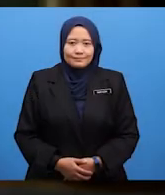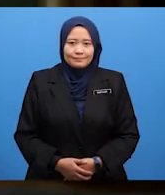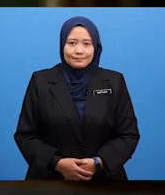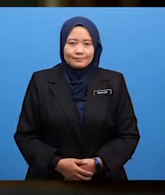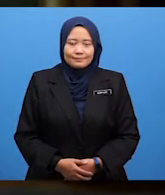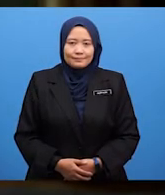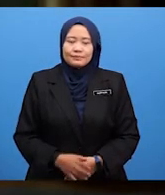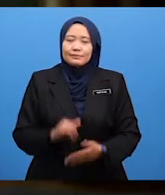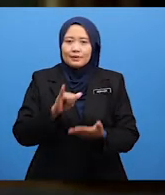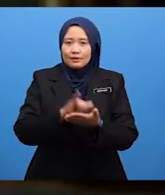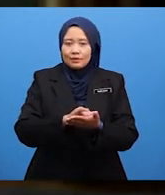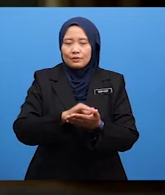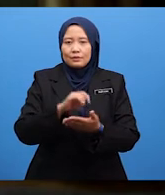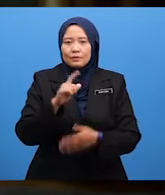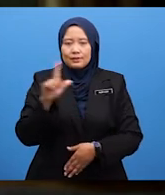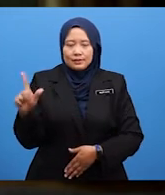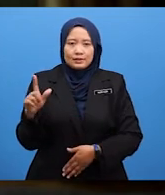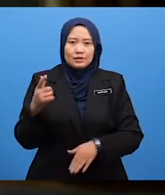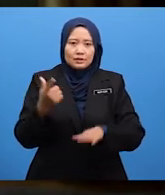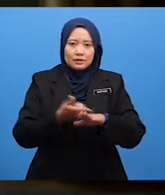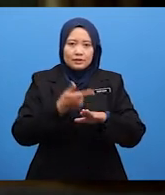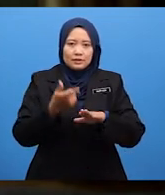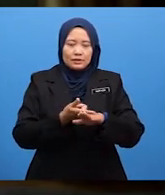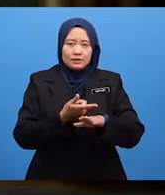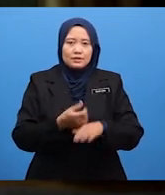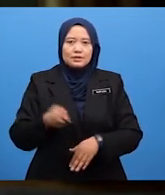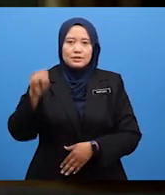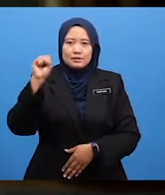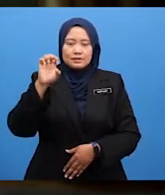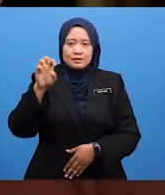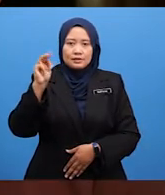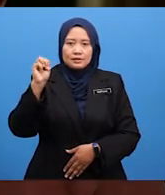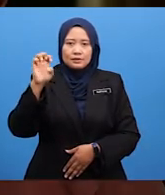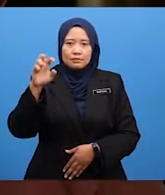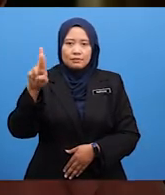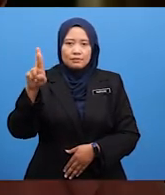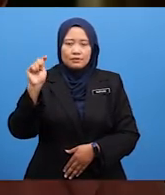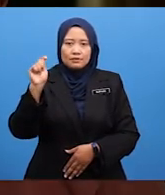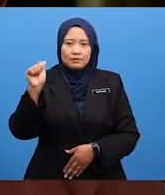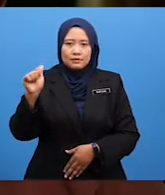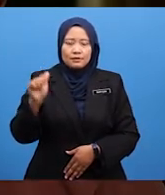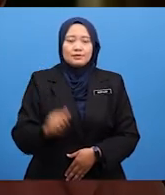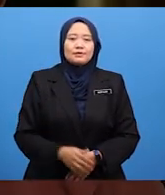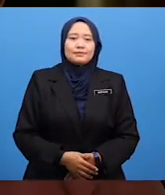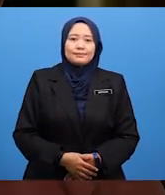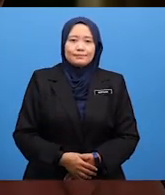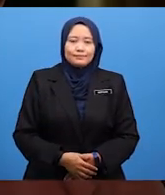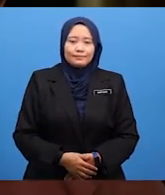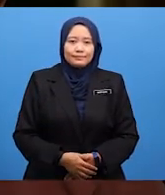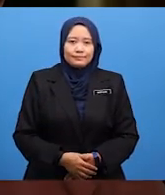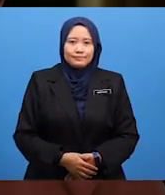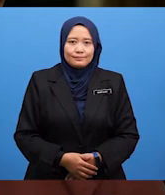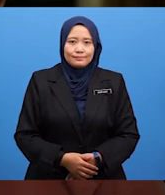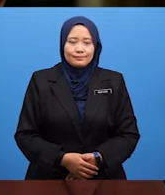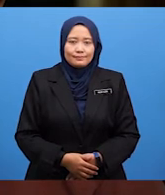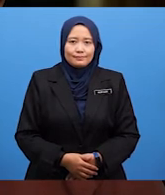Bagus. Itulah latihan semerta, bacaan semerta notasi muzik yang telah dilakukan dengan baik sekali oleh Haziq